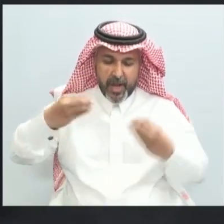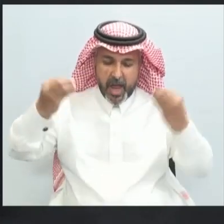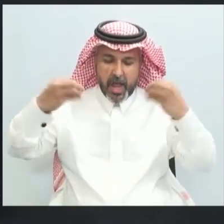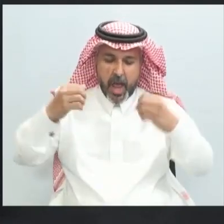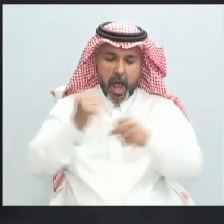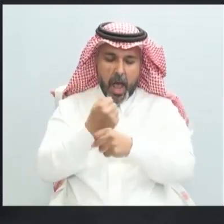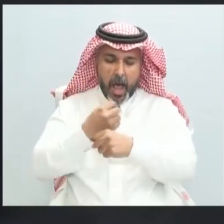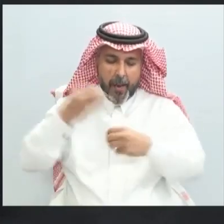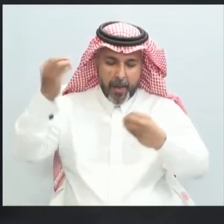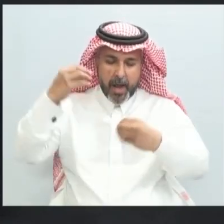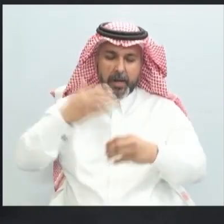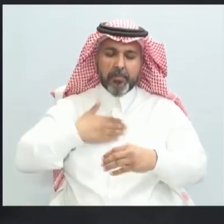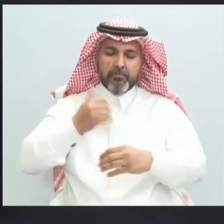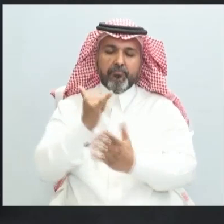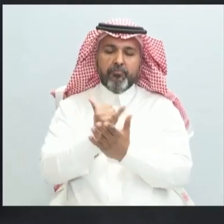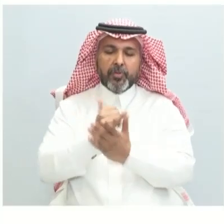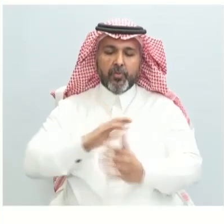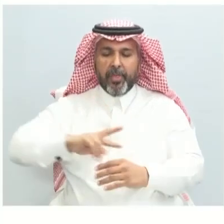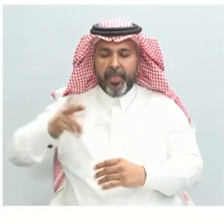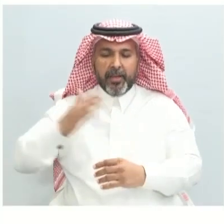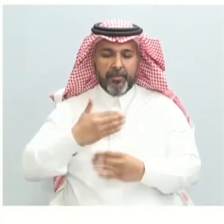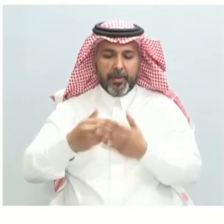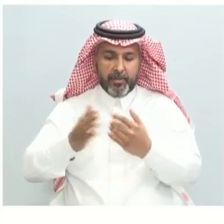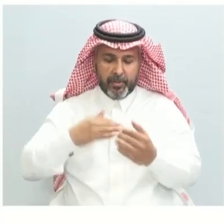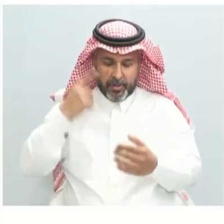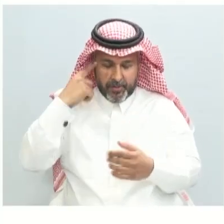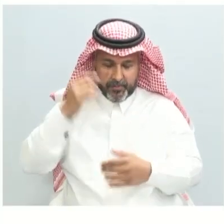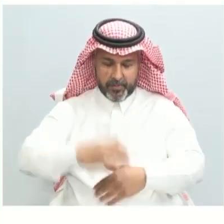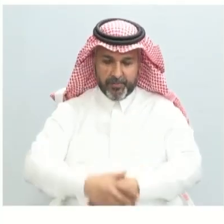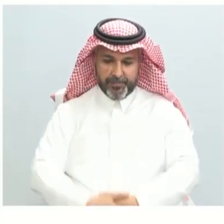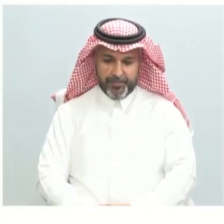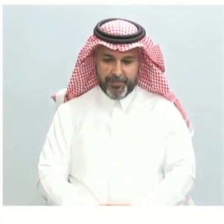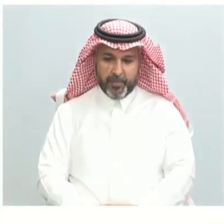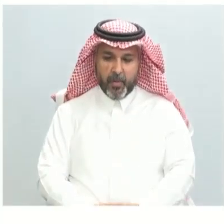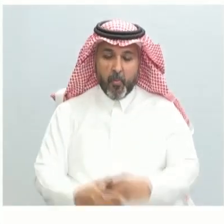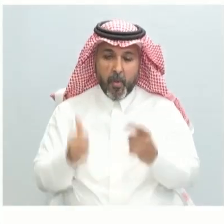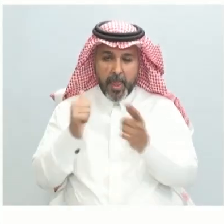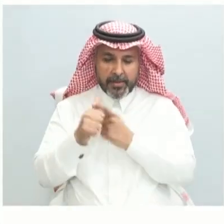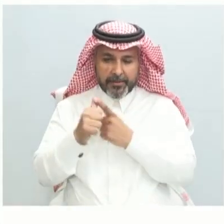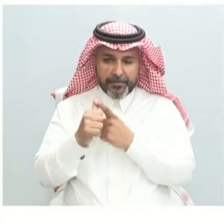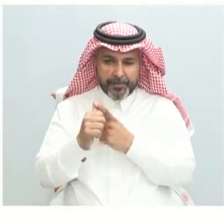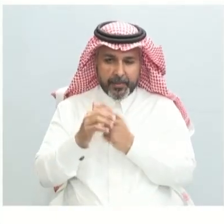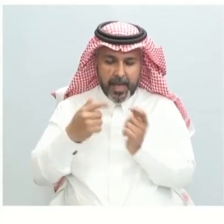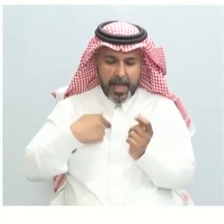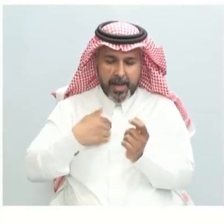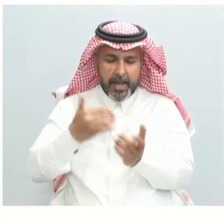النتائج لكي تتحمل تتحمل مسؤوليه فان عليك اتباع